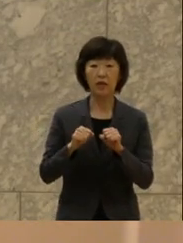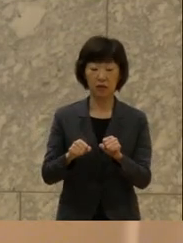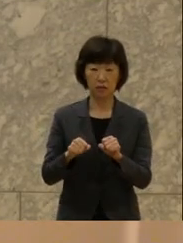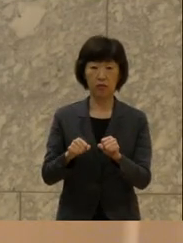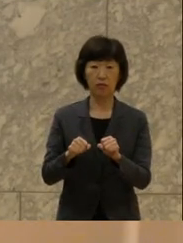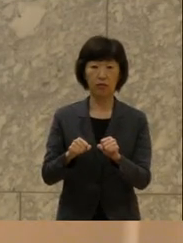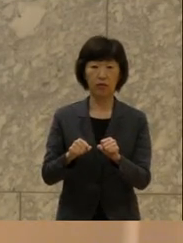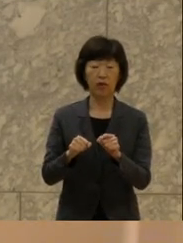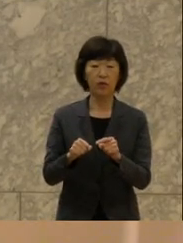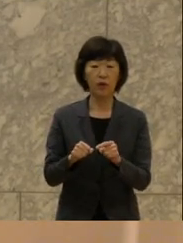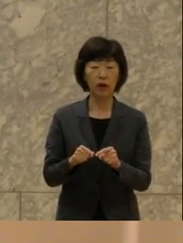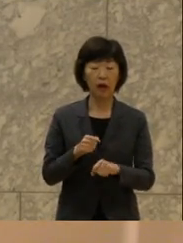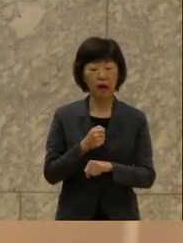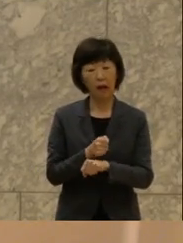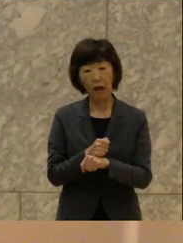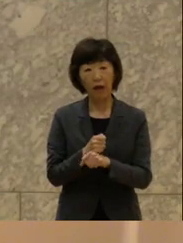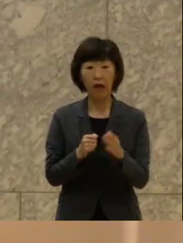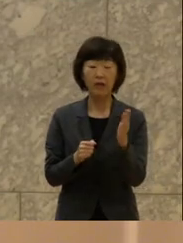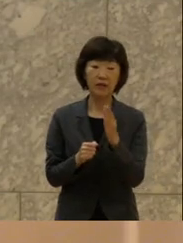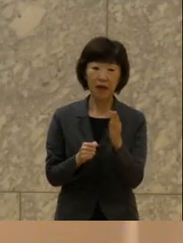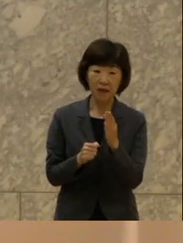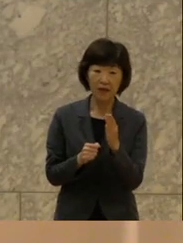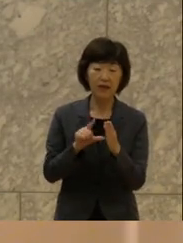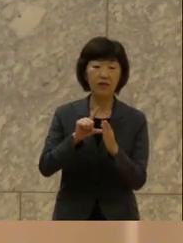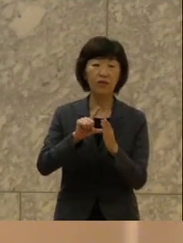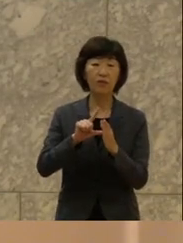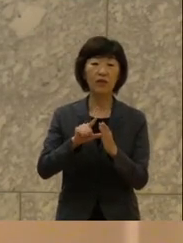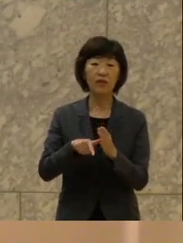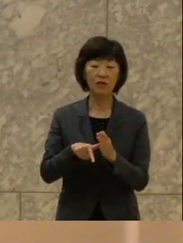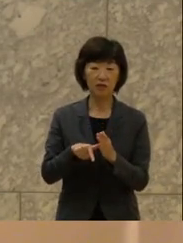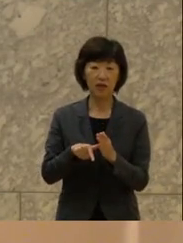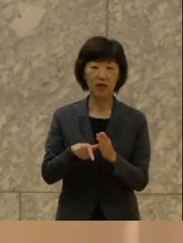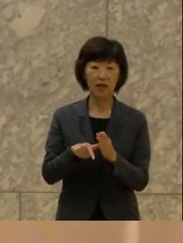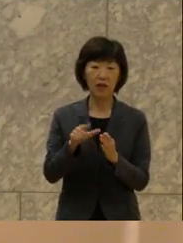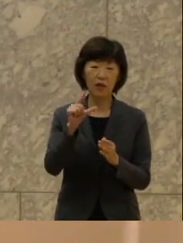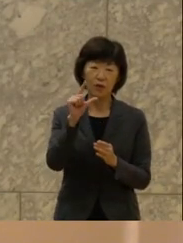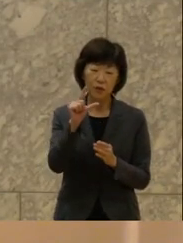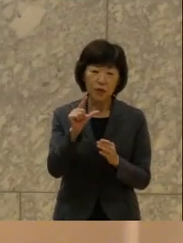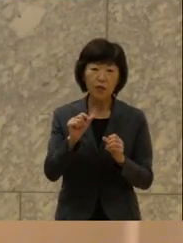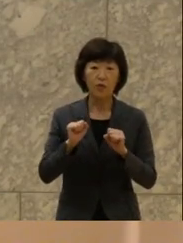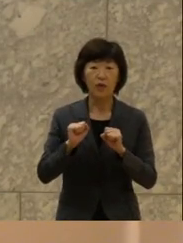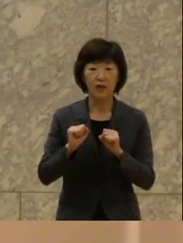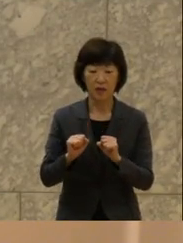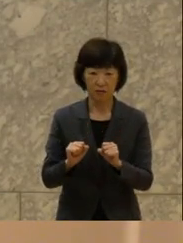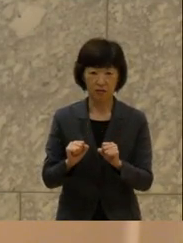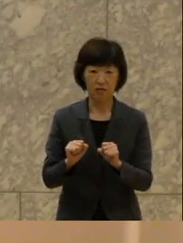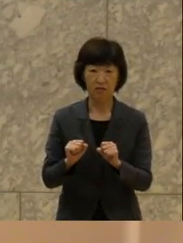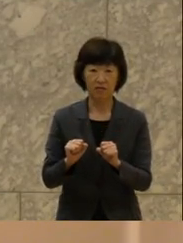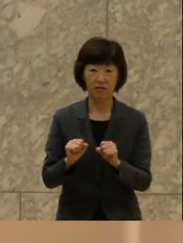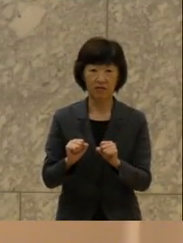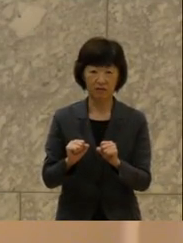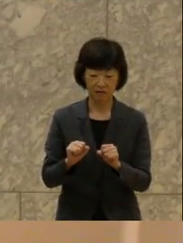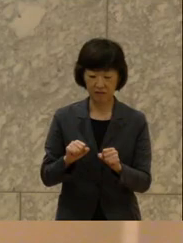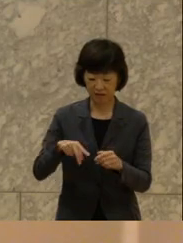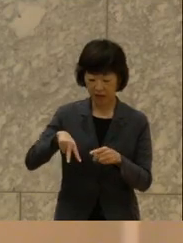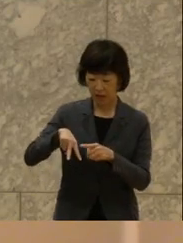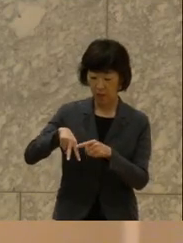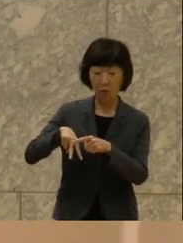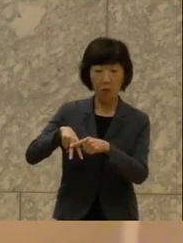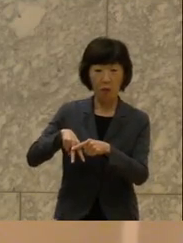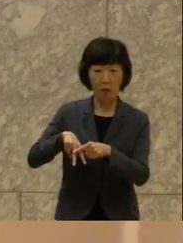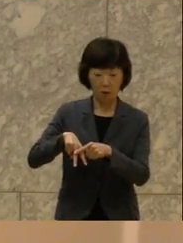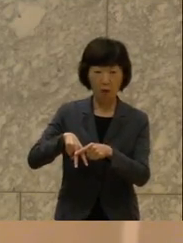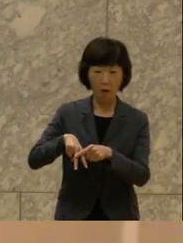しんどくなければそんな大した量はしないんですけどちょっと上げ的な動きをすること